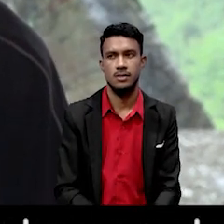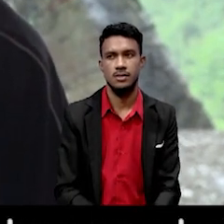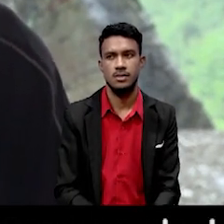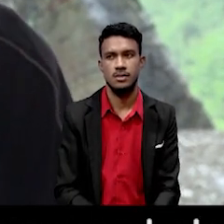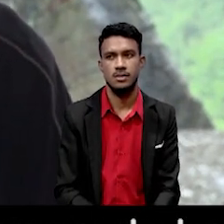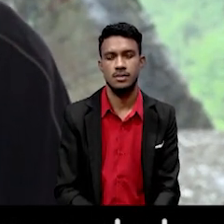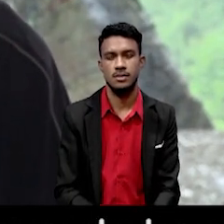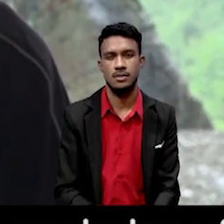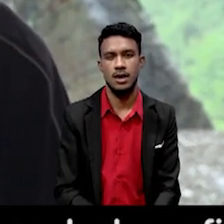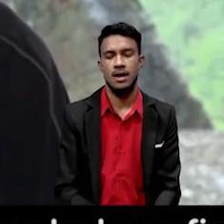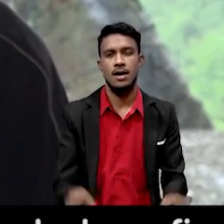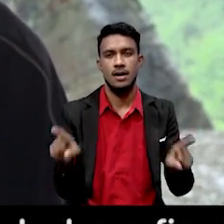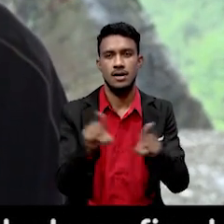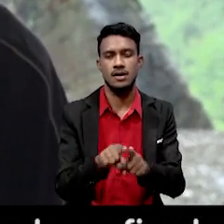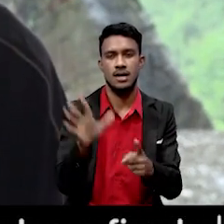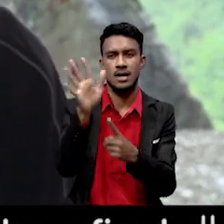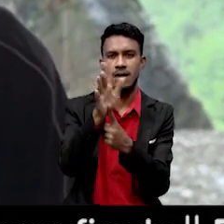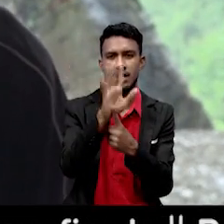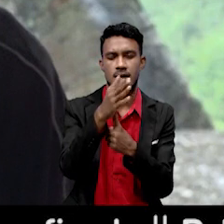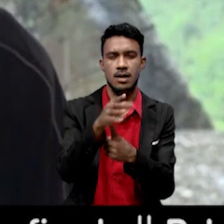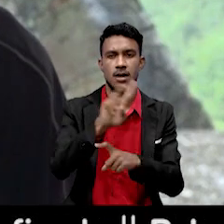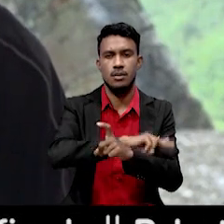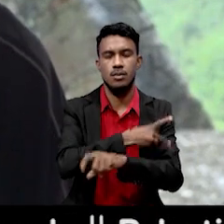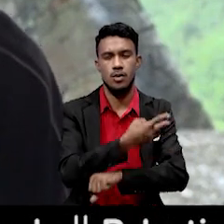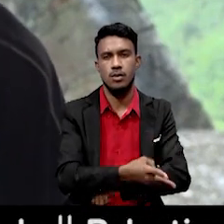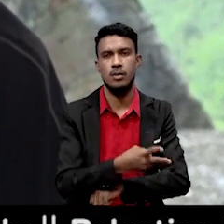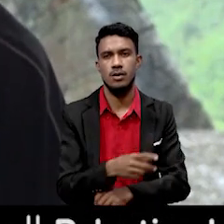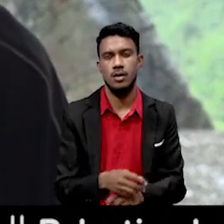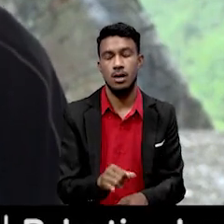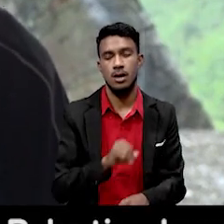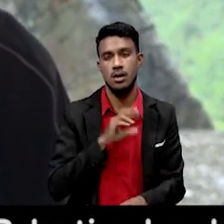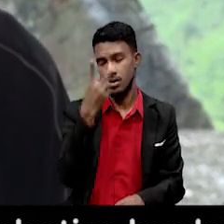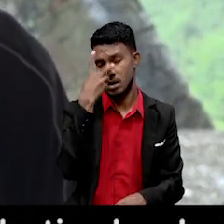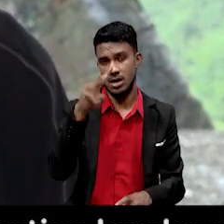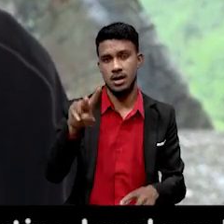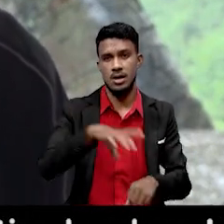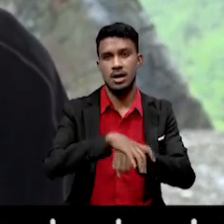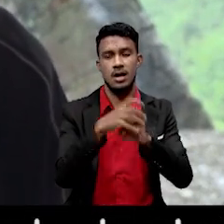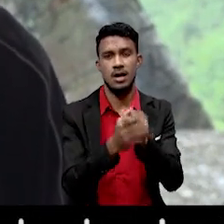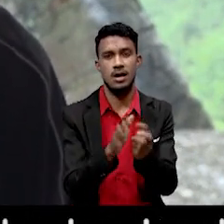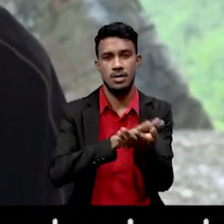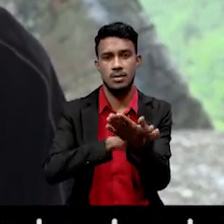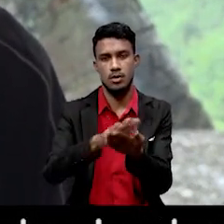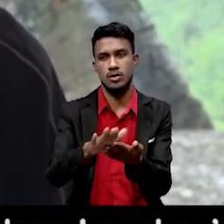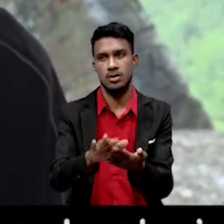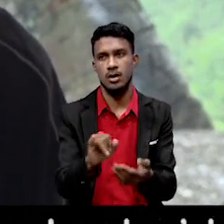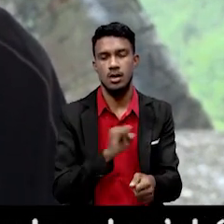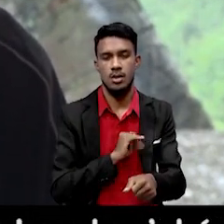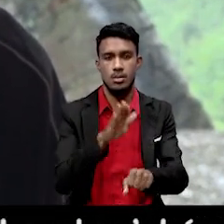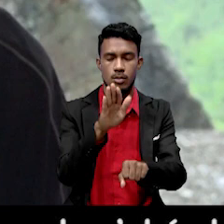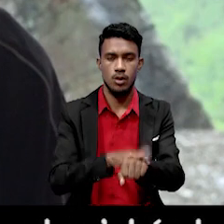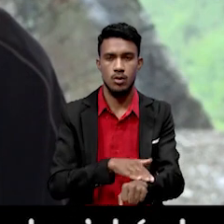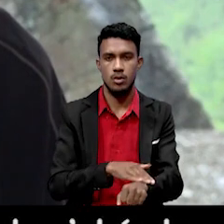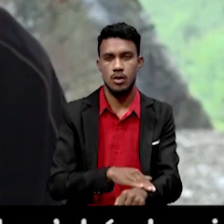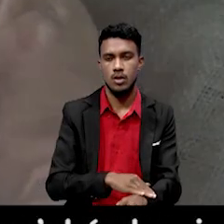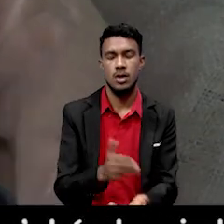ka ai tahan munu maki de ne ka itlah tene de refin diri. Kau hari berai hutu mos. Kau bolu azure ba hau nongan mana bote